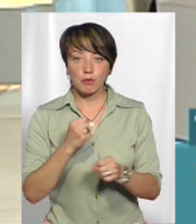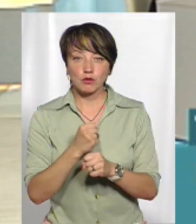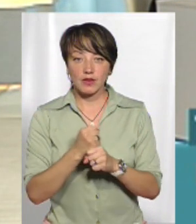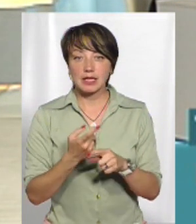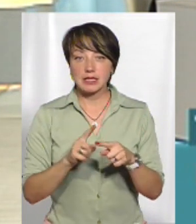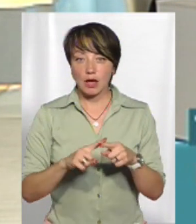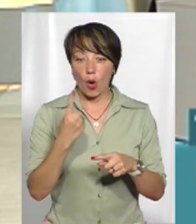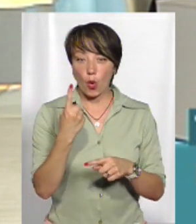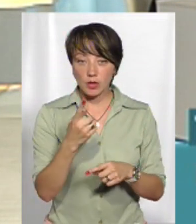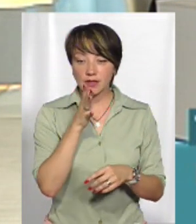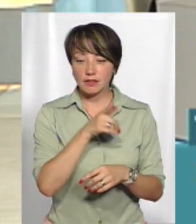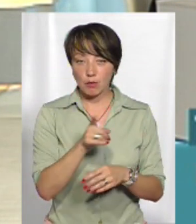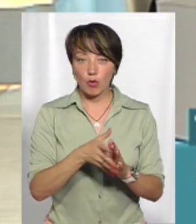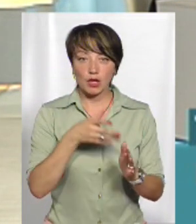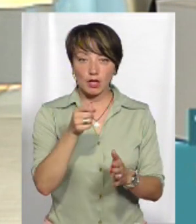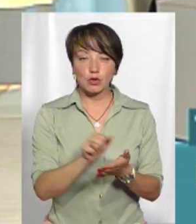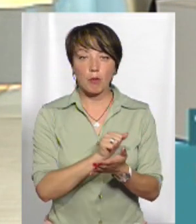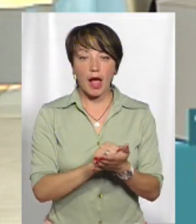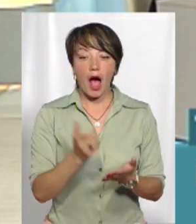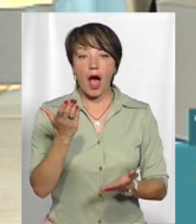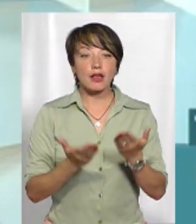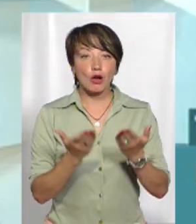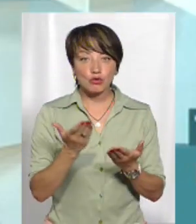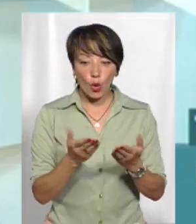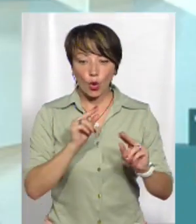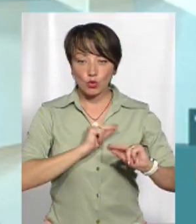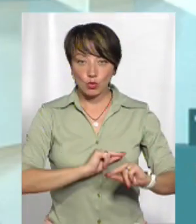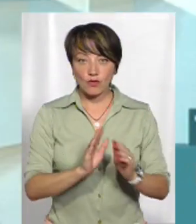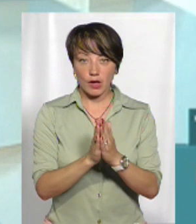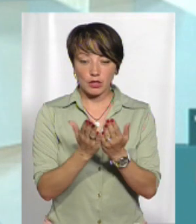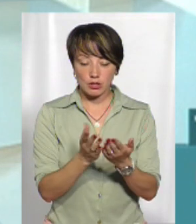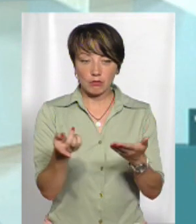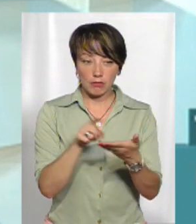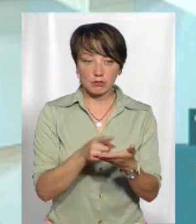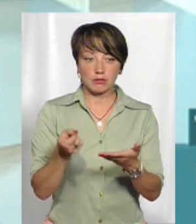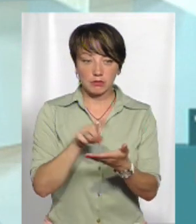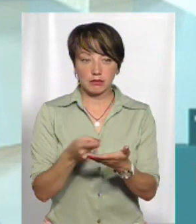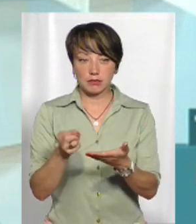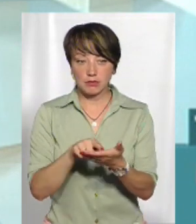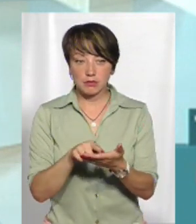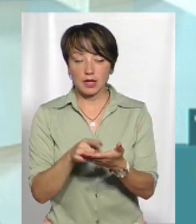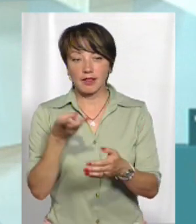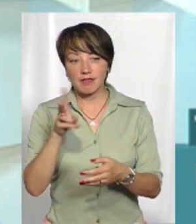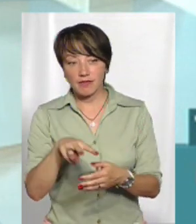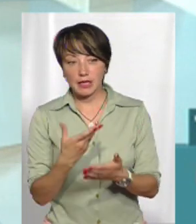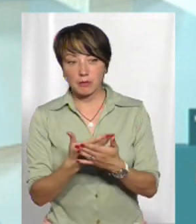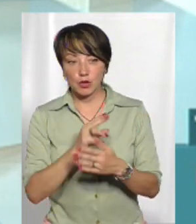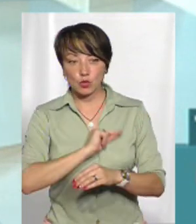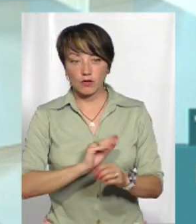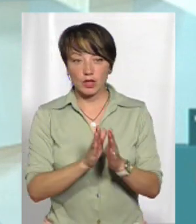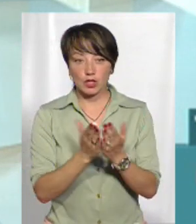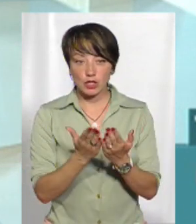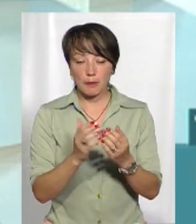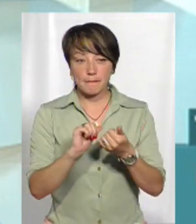пенсію, то це буде один час подачі документів на призначення пенсії. А якщо там дві трудових книжки, бо